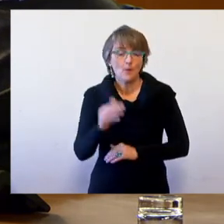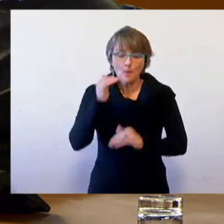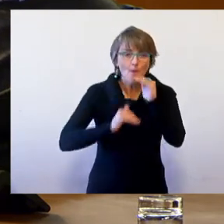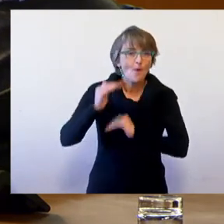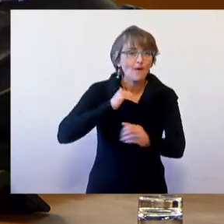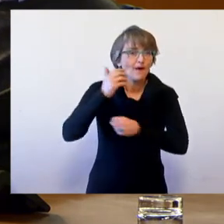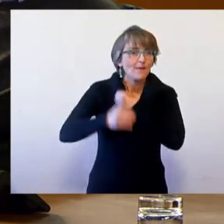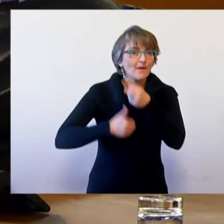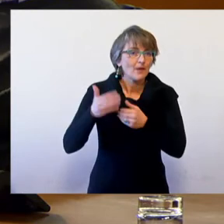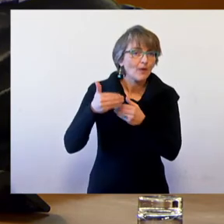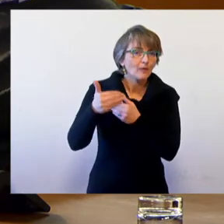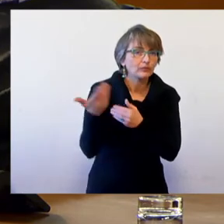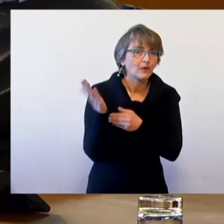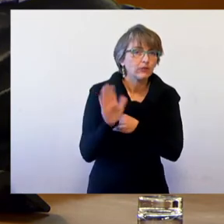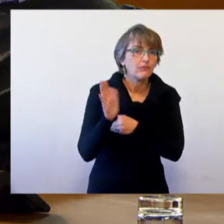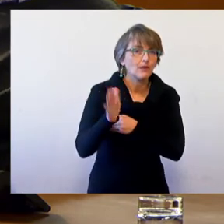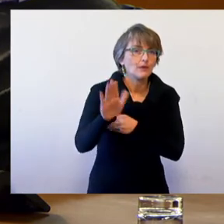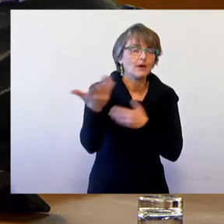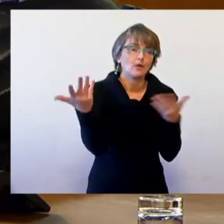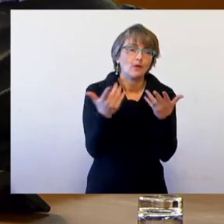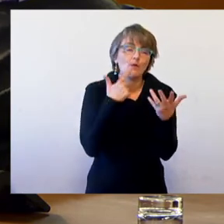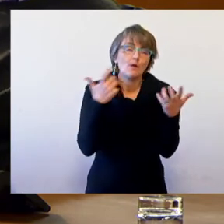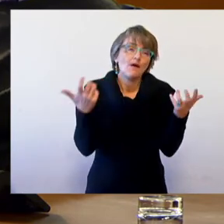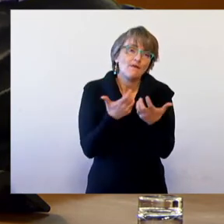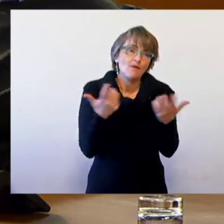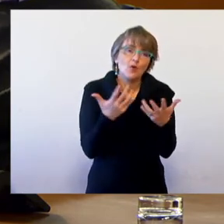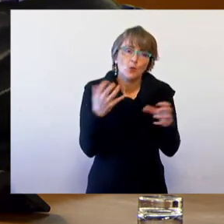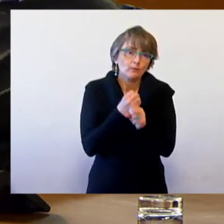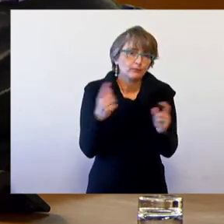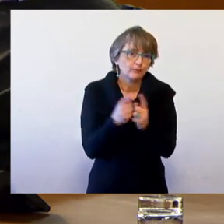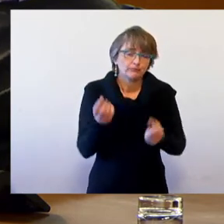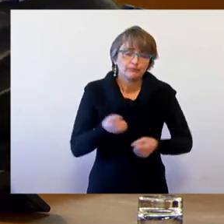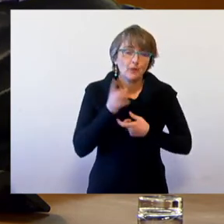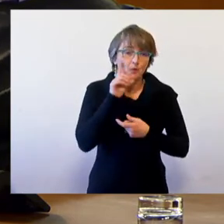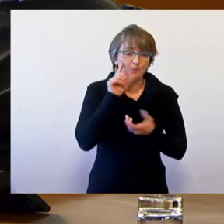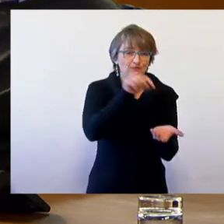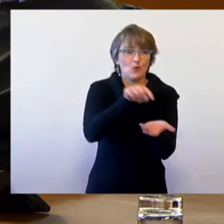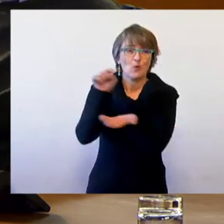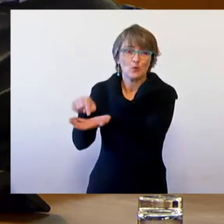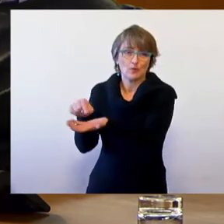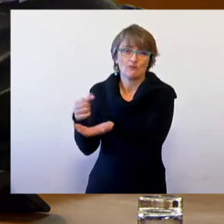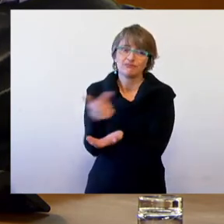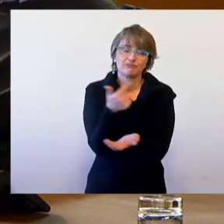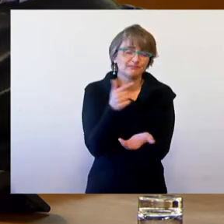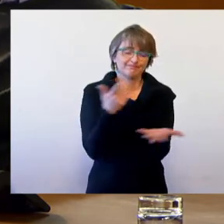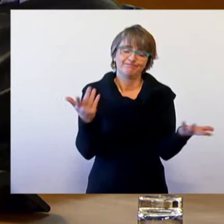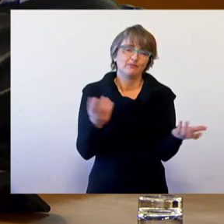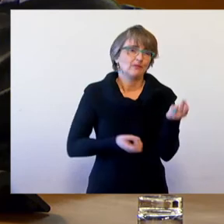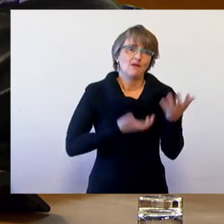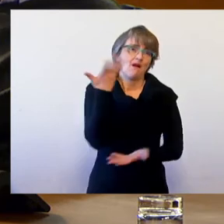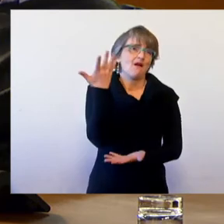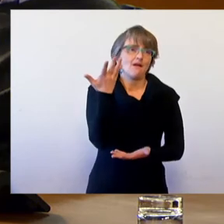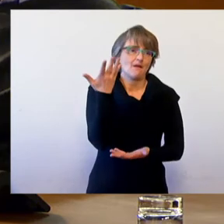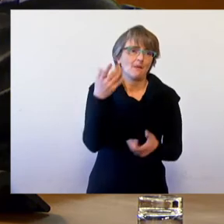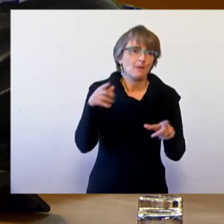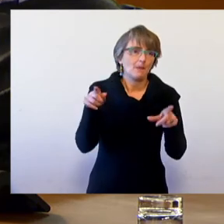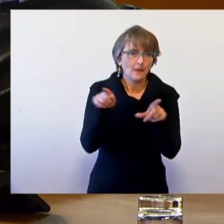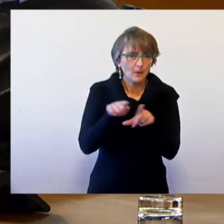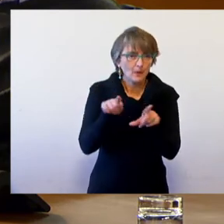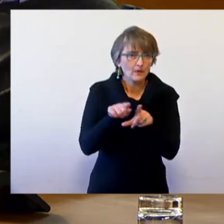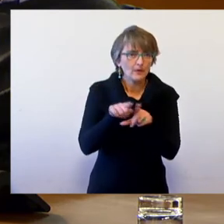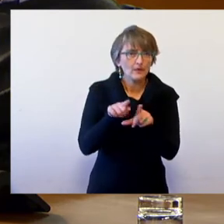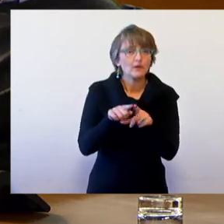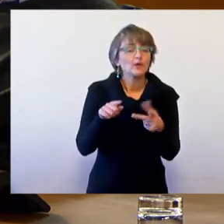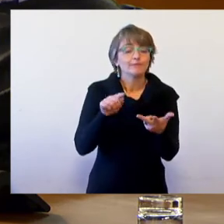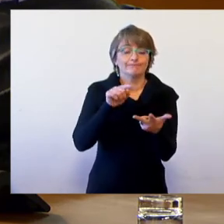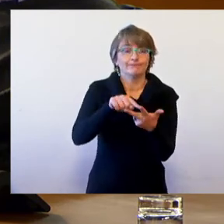Je voulais juste dire un mot parce que c'est des lieux d'art de la ville de Montpellier. C'est le pavillon populaire, l'espace Dominique Bagouet et l'espace Saint-Ravi.